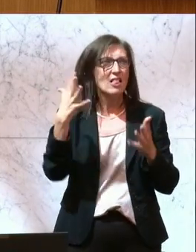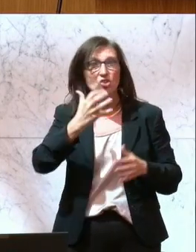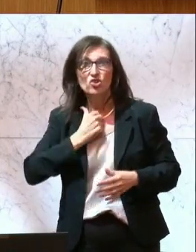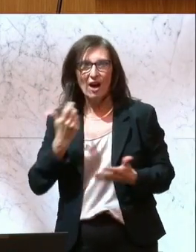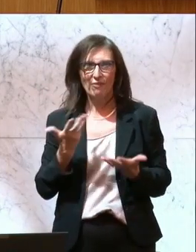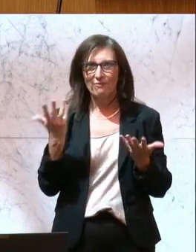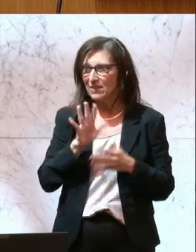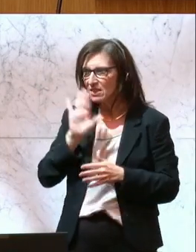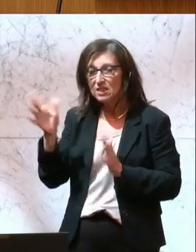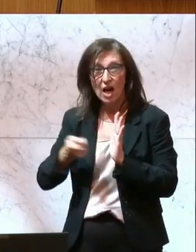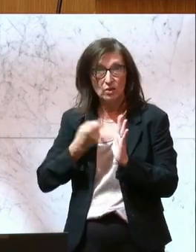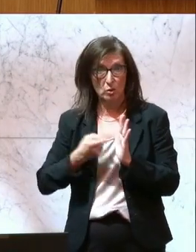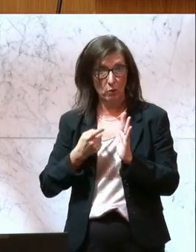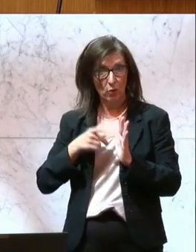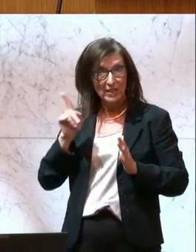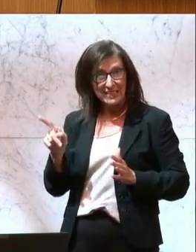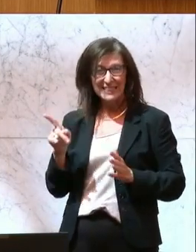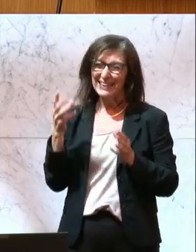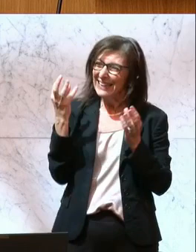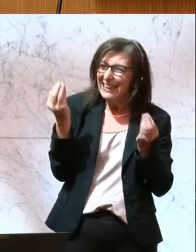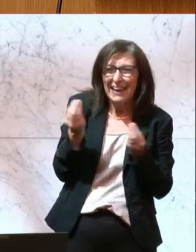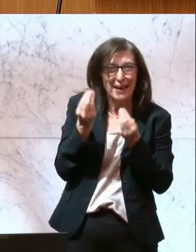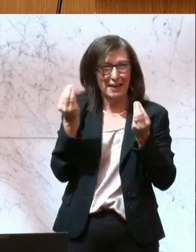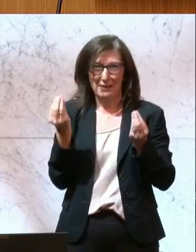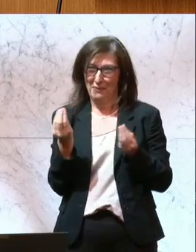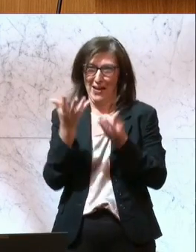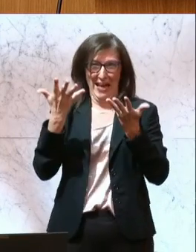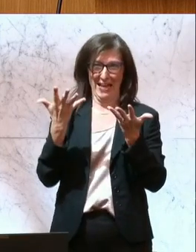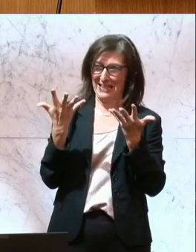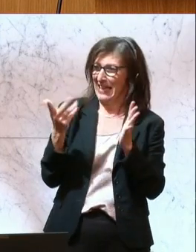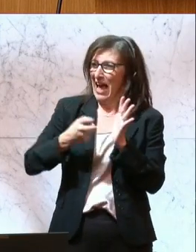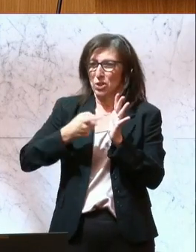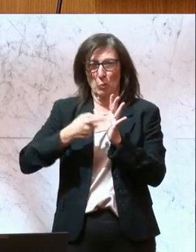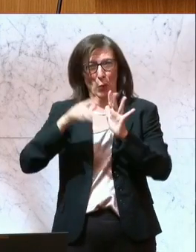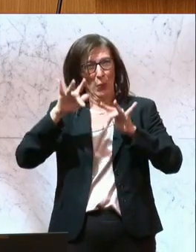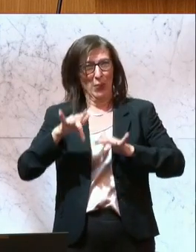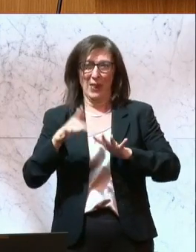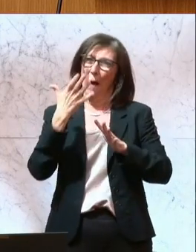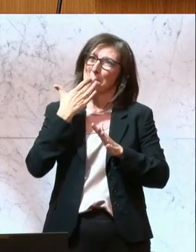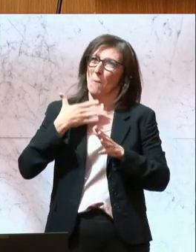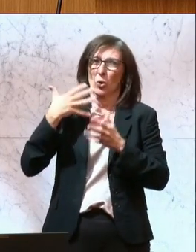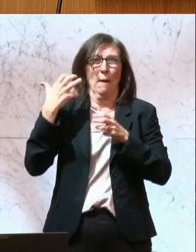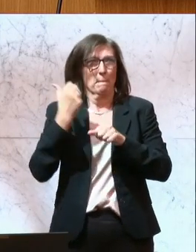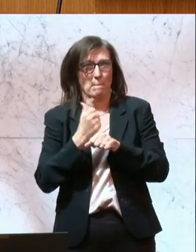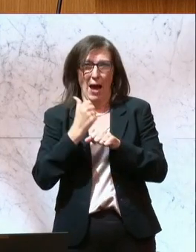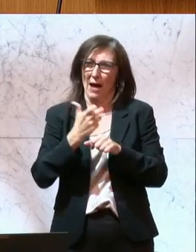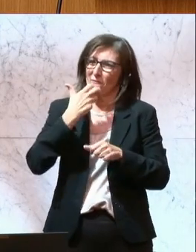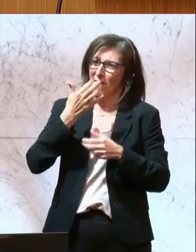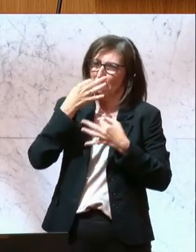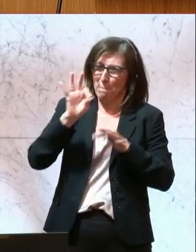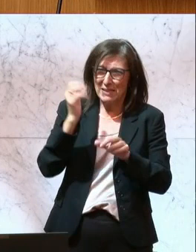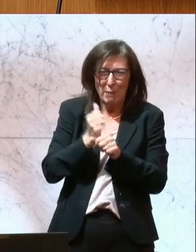Ihr Anspruch? Haben Sie eigentlich irgendeinen Gestaltungsanspruch, dass Sie sagen, ich will etwas besser